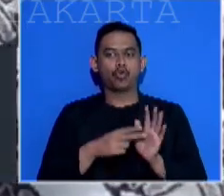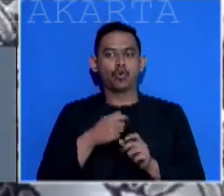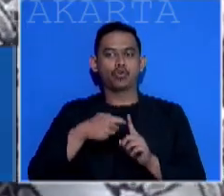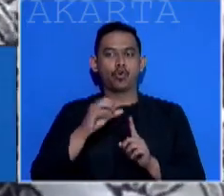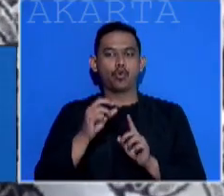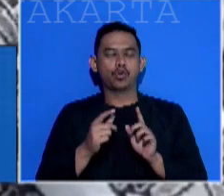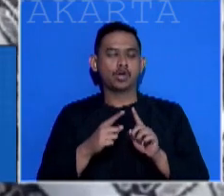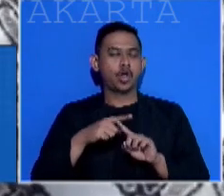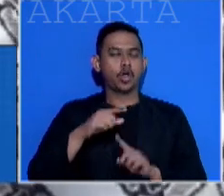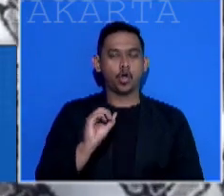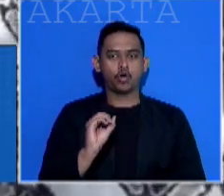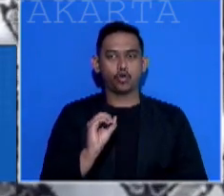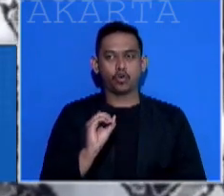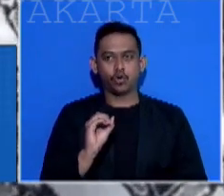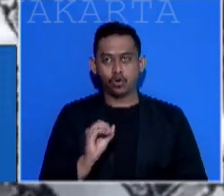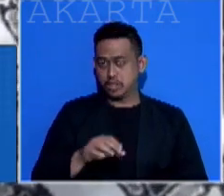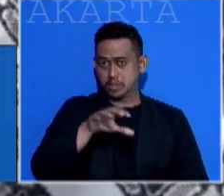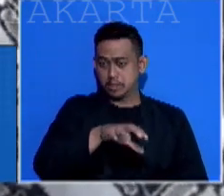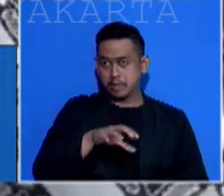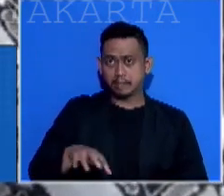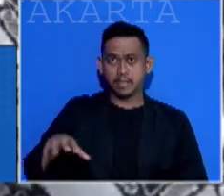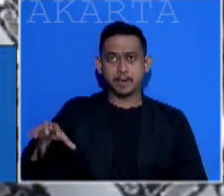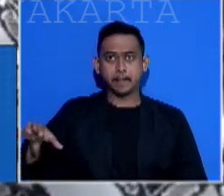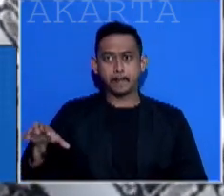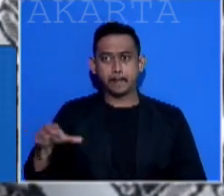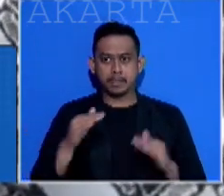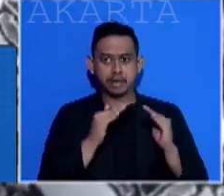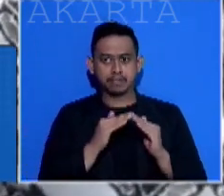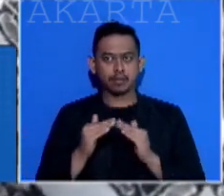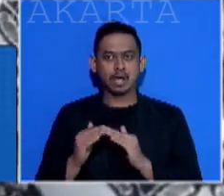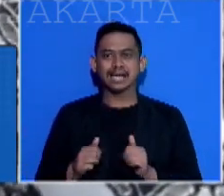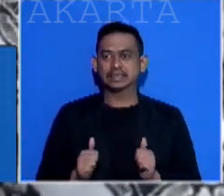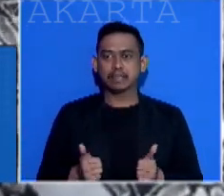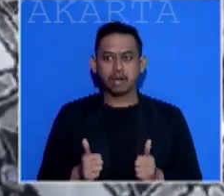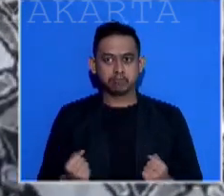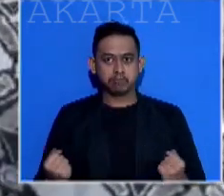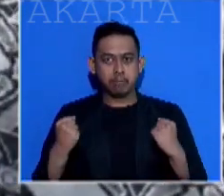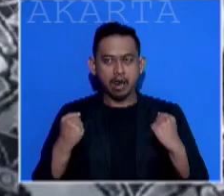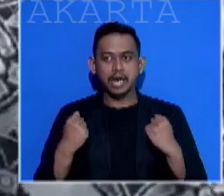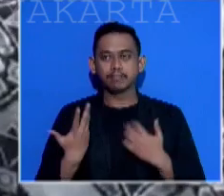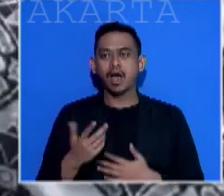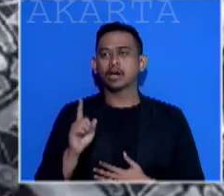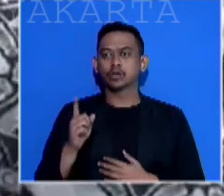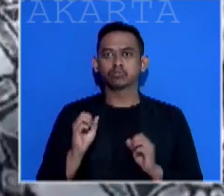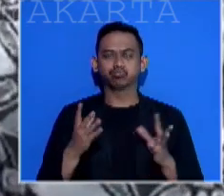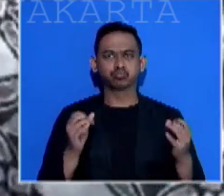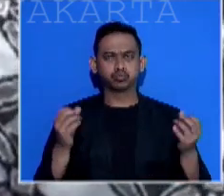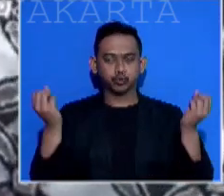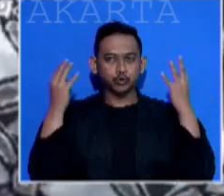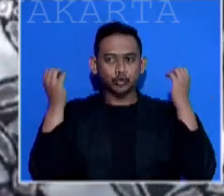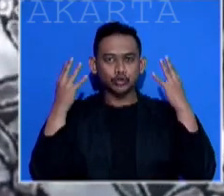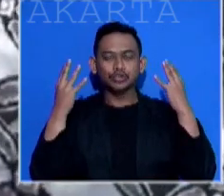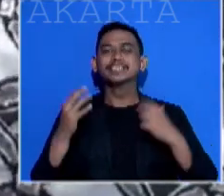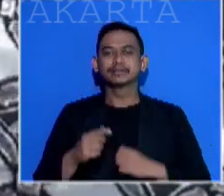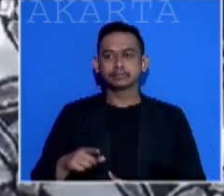untuk penguatan di pemukiman sudah disiapkan eh Sir juga yang berada di Dusun